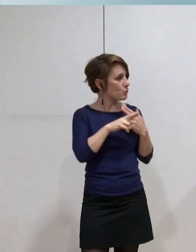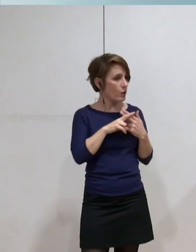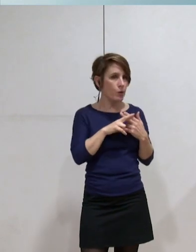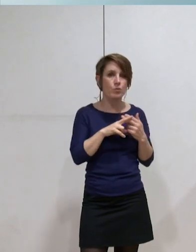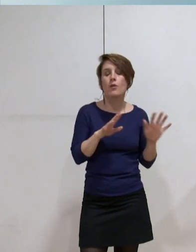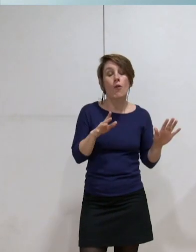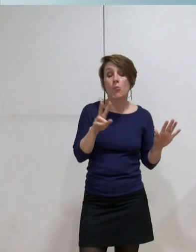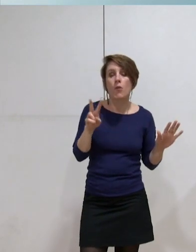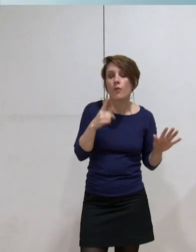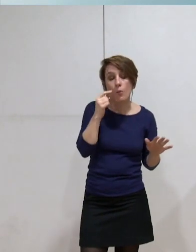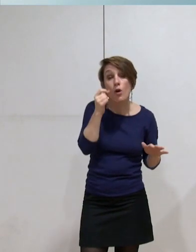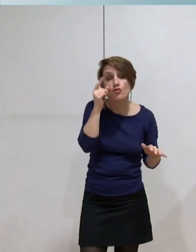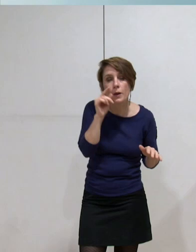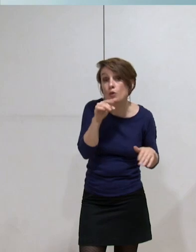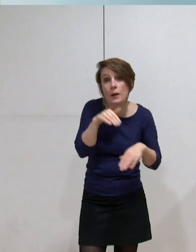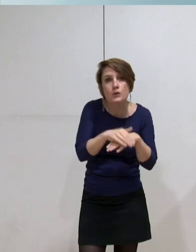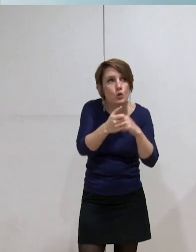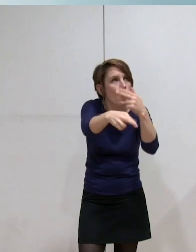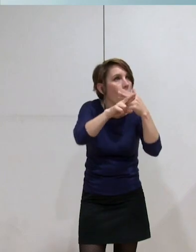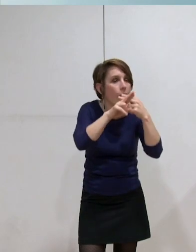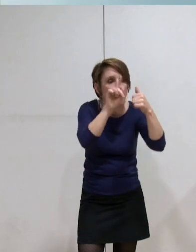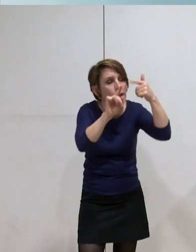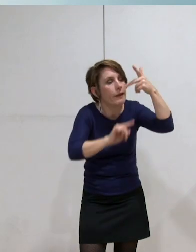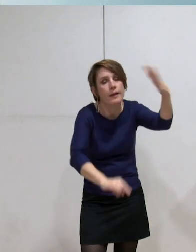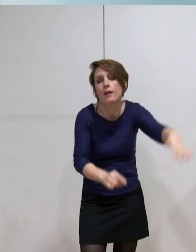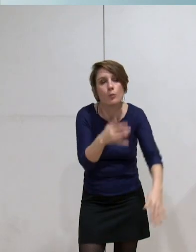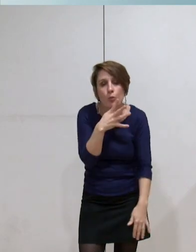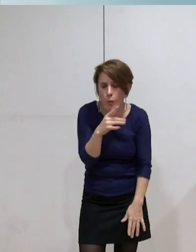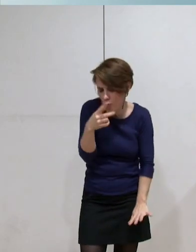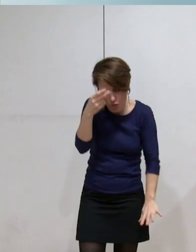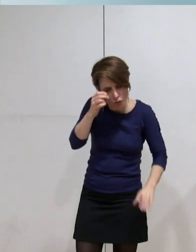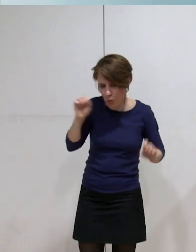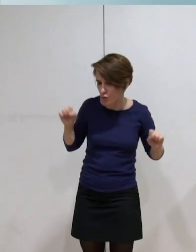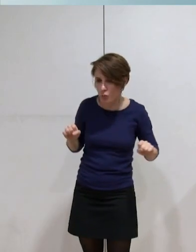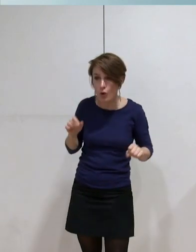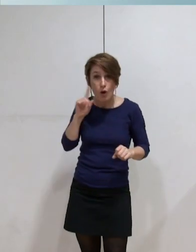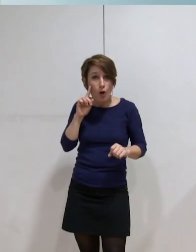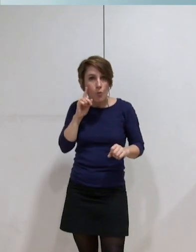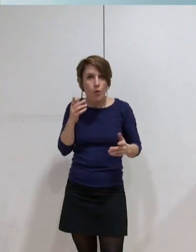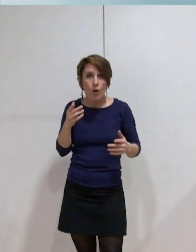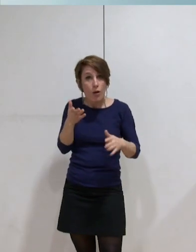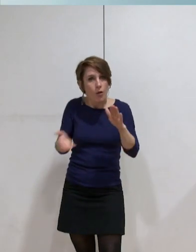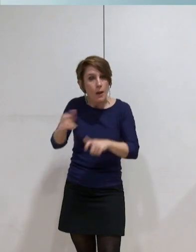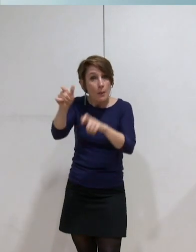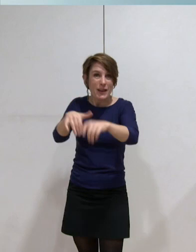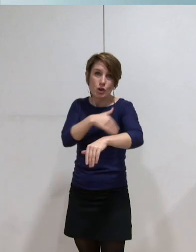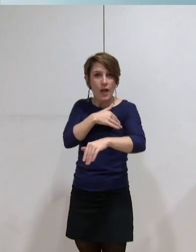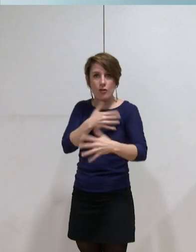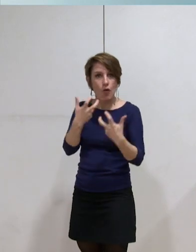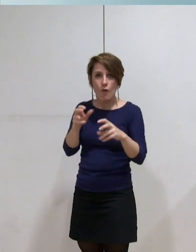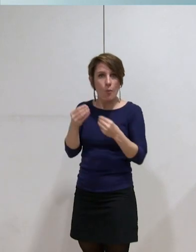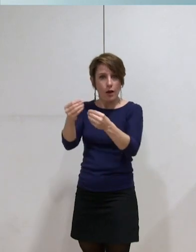qu'on puisse pas nous donner dès ce soir l'ensemble des réponses c'est tout à fait normal y compris d'ailleurs vis-à-vis des personnels pour n'affoler personne en